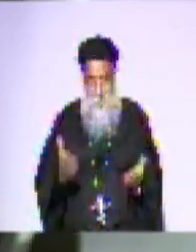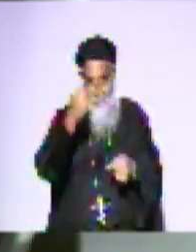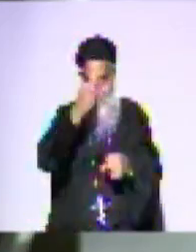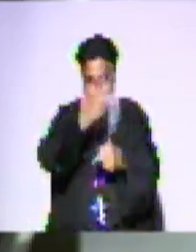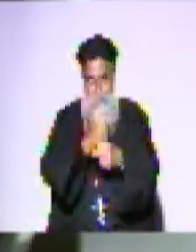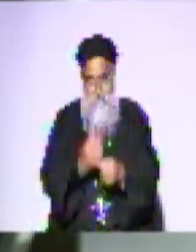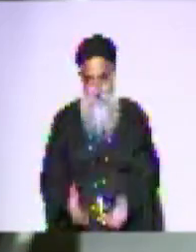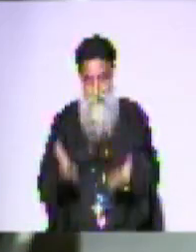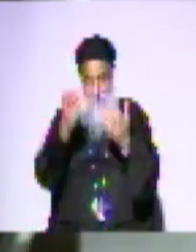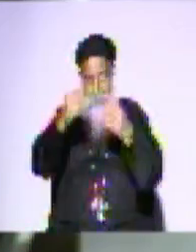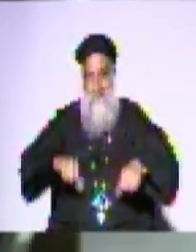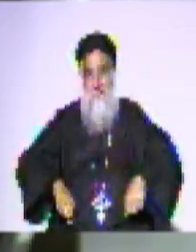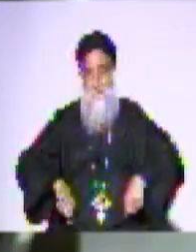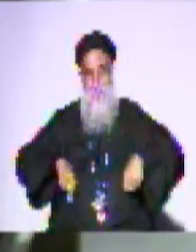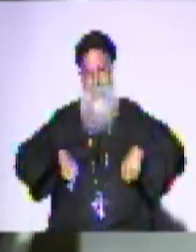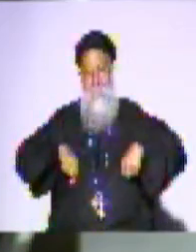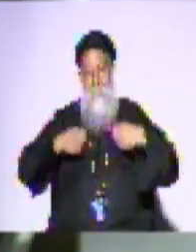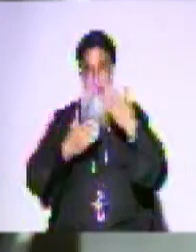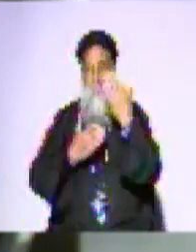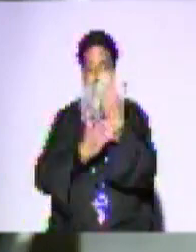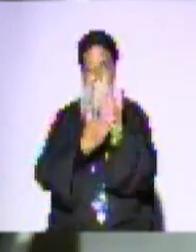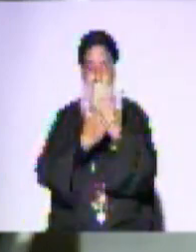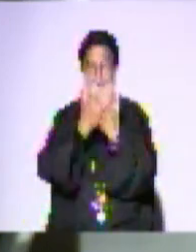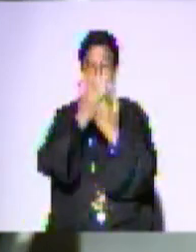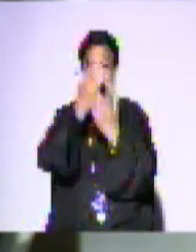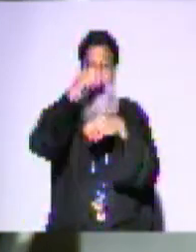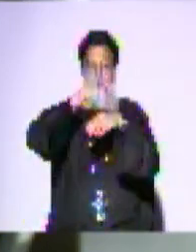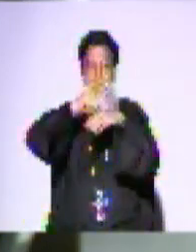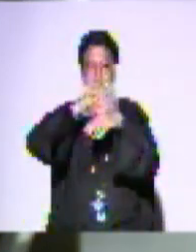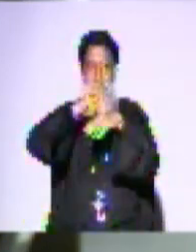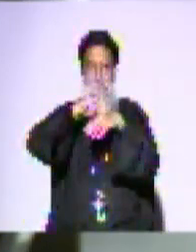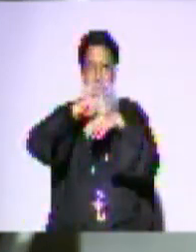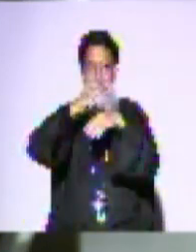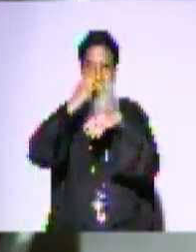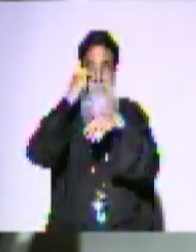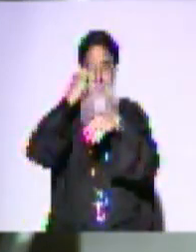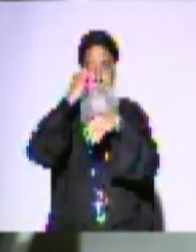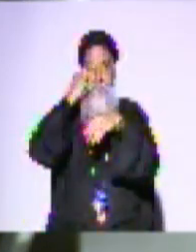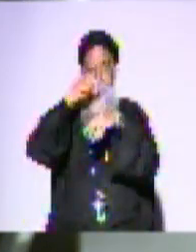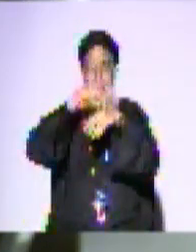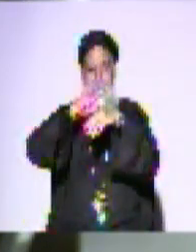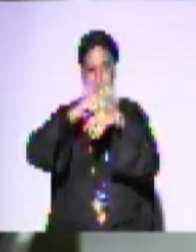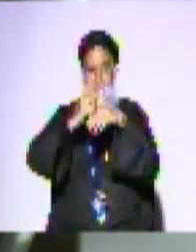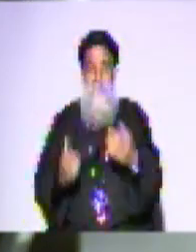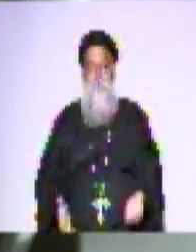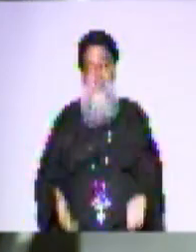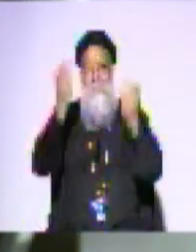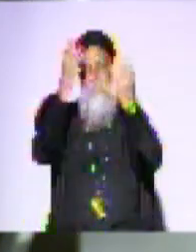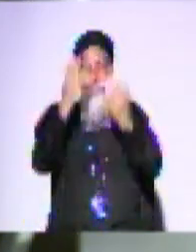فالقيامة حياة للإنسان الجديد الذي يتجدد حسب صورة خالقه زي ما